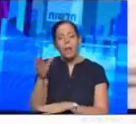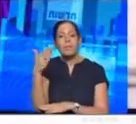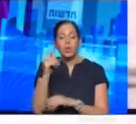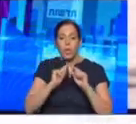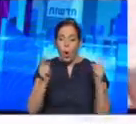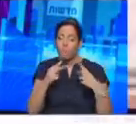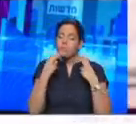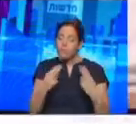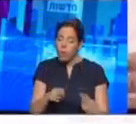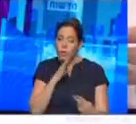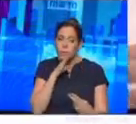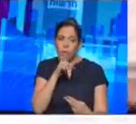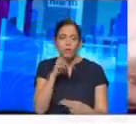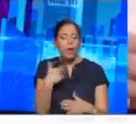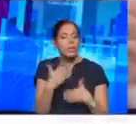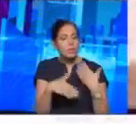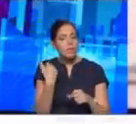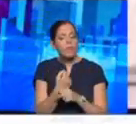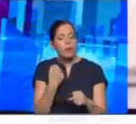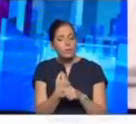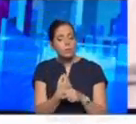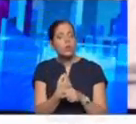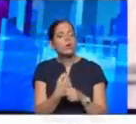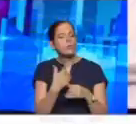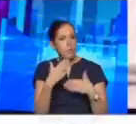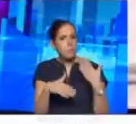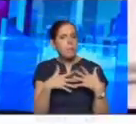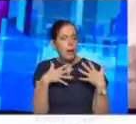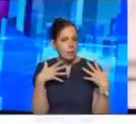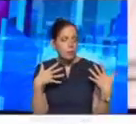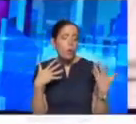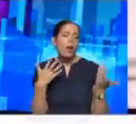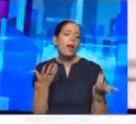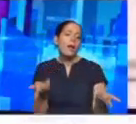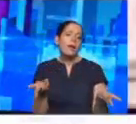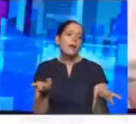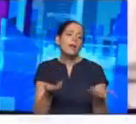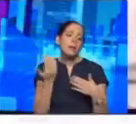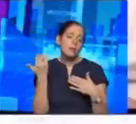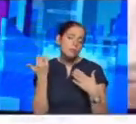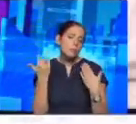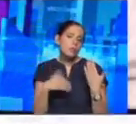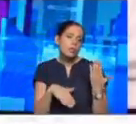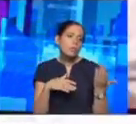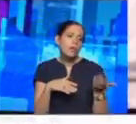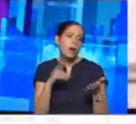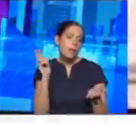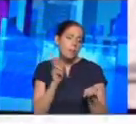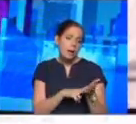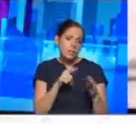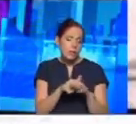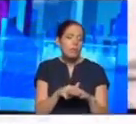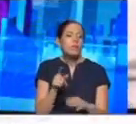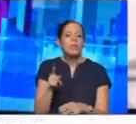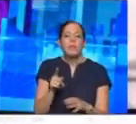הבעיה הזאת, אפשר להתקדם ולעשות מהלך אחד גדול. כן, יכול להיות שבגץ, זה... יכול להיות שבגץ יתערב בעניין הזה. בגץ ייתן להוצאה אבל... לכפייה